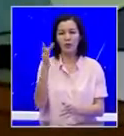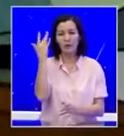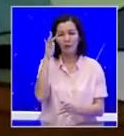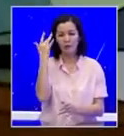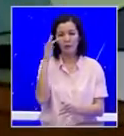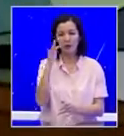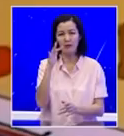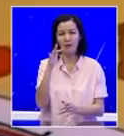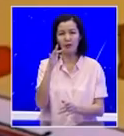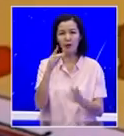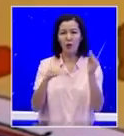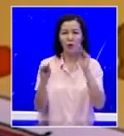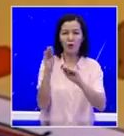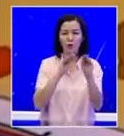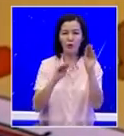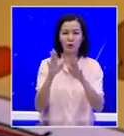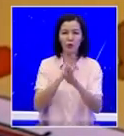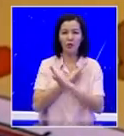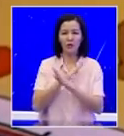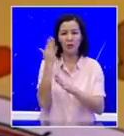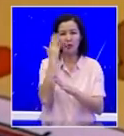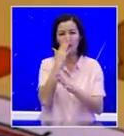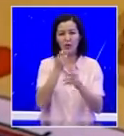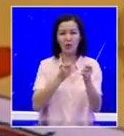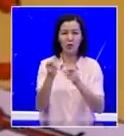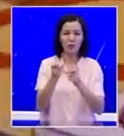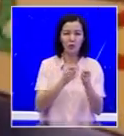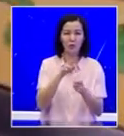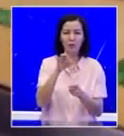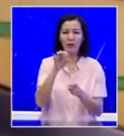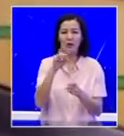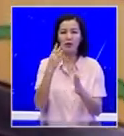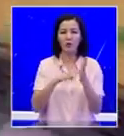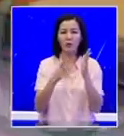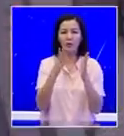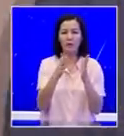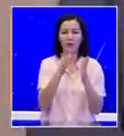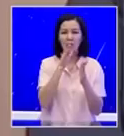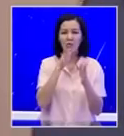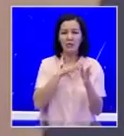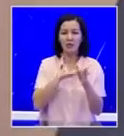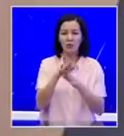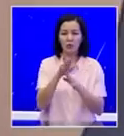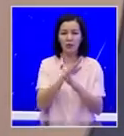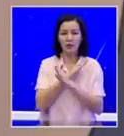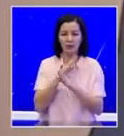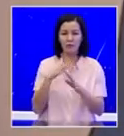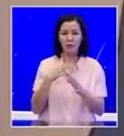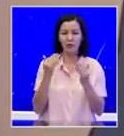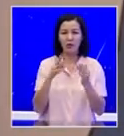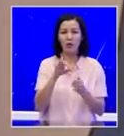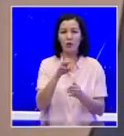құрастырушысы көз жұмды. Танымал иллюстратор, кинорежиссер Джин Дейч Прагада 95-ке келген шағында өмірден озды. Ол Том